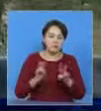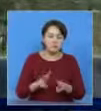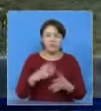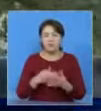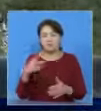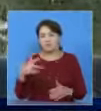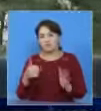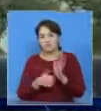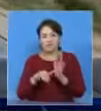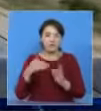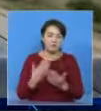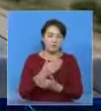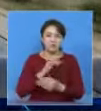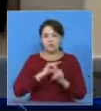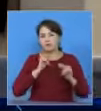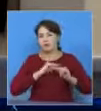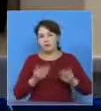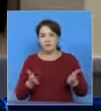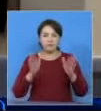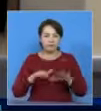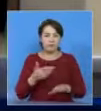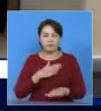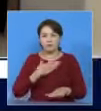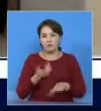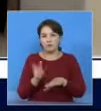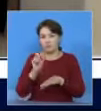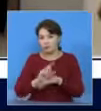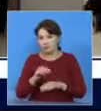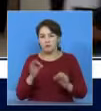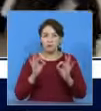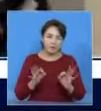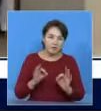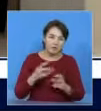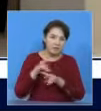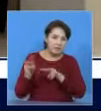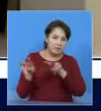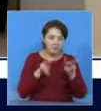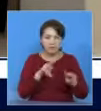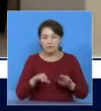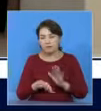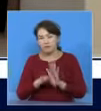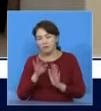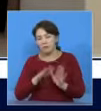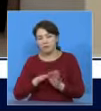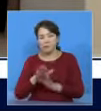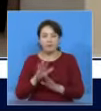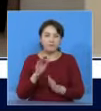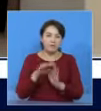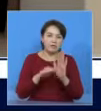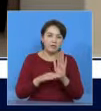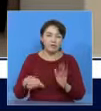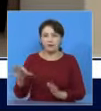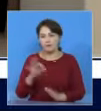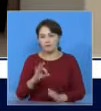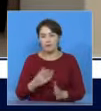26 427 новых рабочих мест. Мы очень четко отслеживаем исполнение предвыборной программы «Нур Отан» в нашей области.